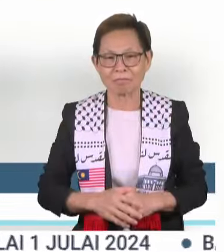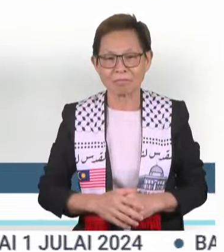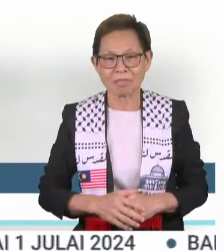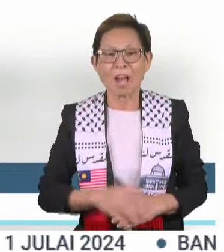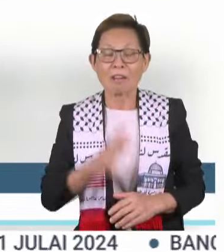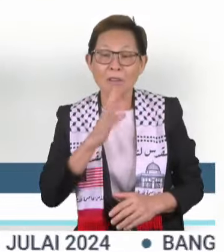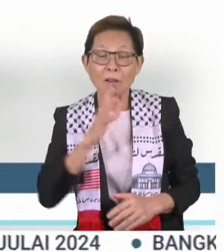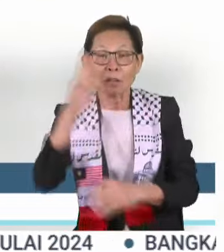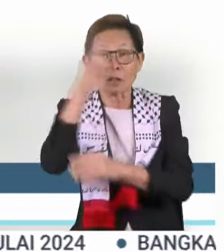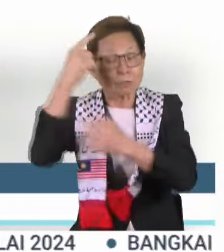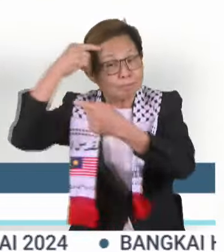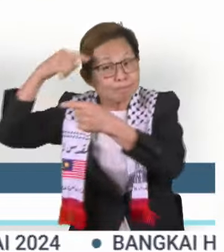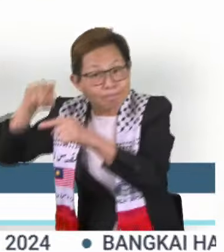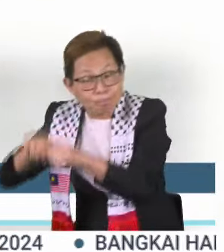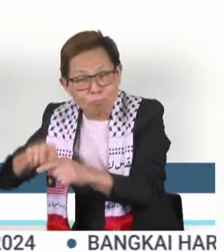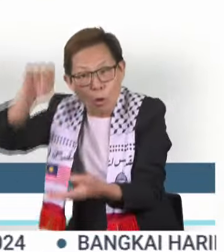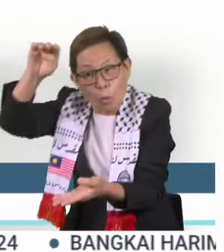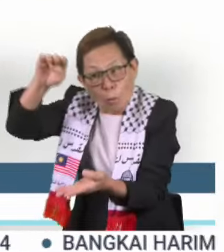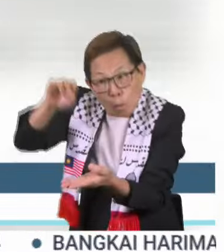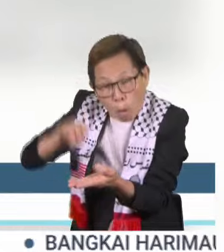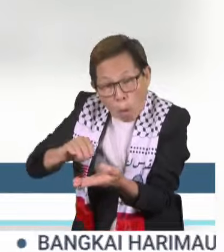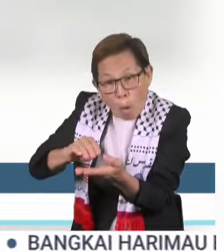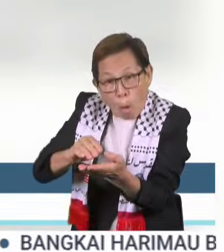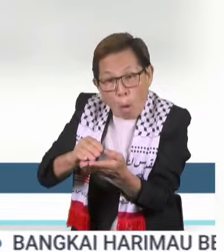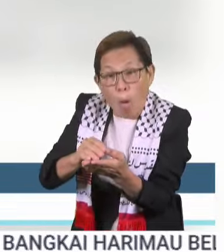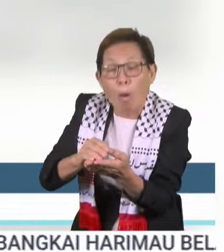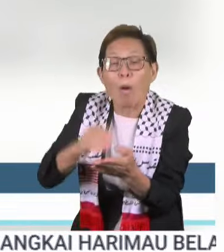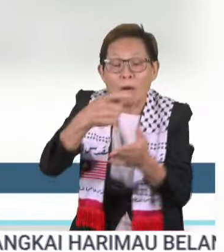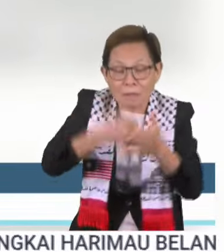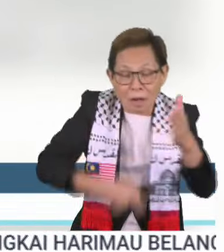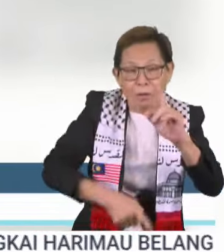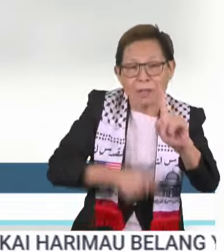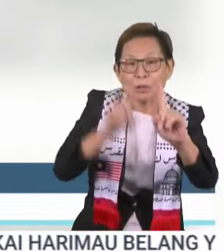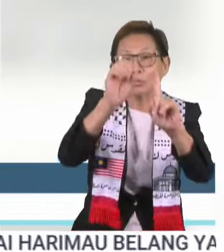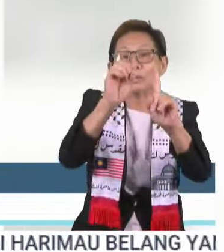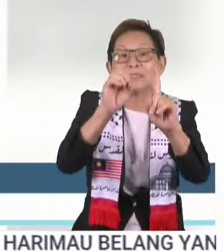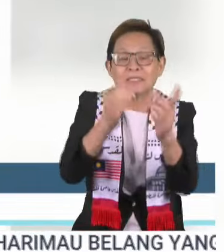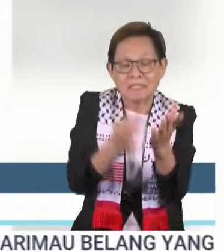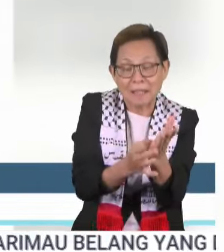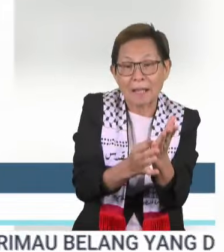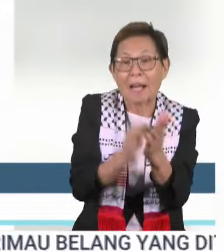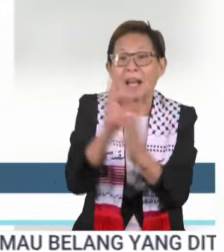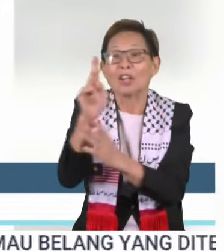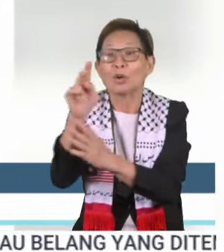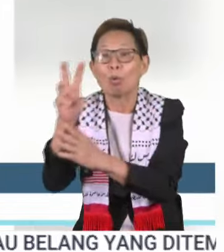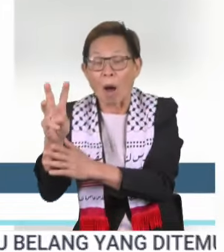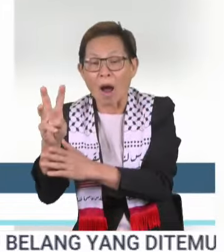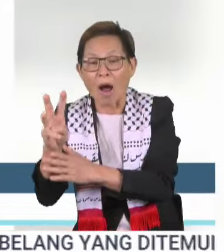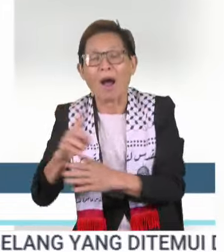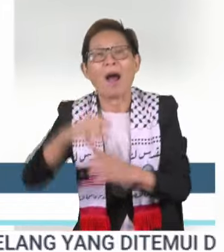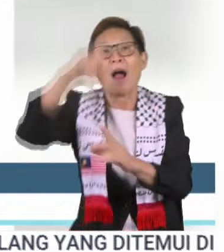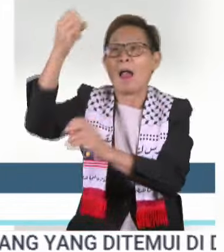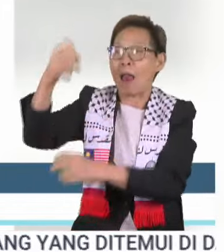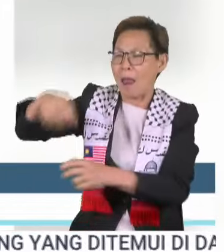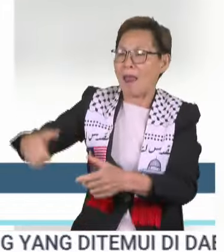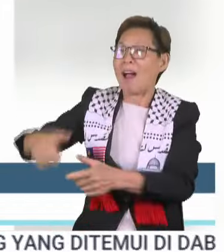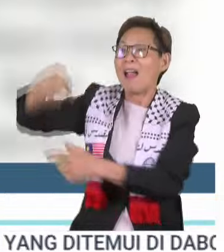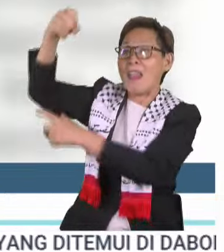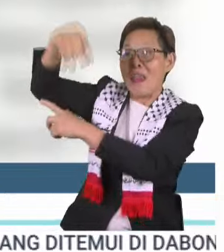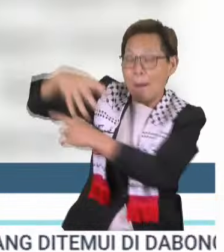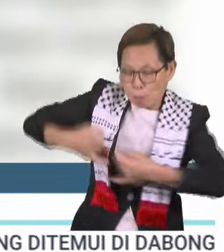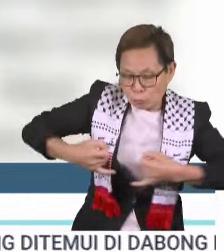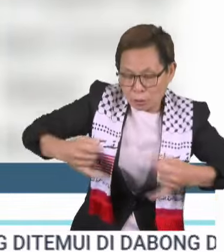Petra menyatakan kerajaan setuju turunkan surcharge sebanyak 1 sen per kilowatt jam kepada kategori lampu jalan tarif